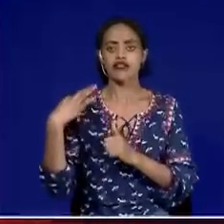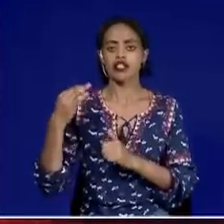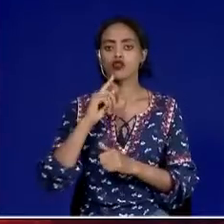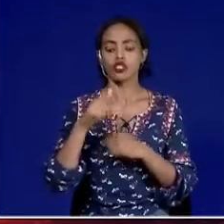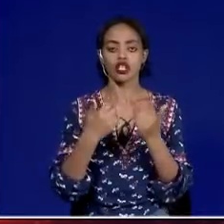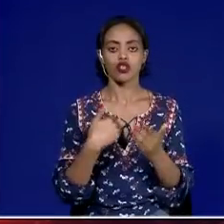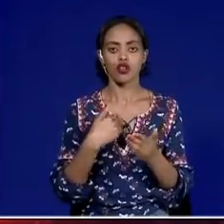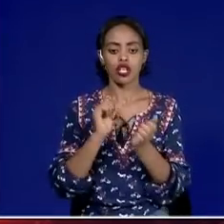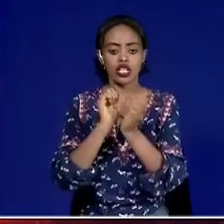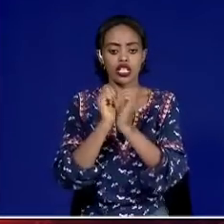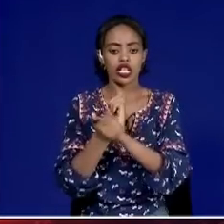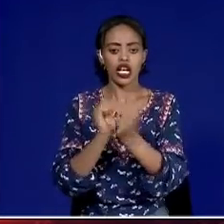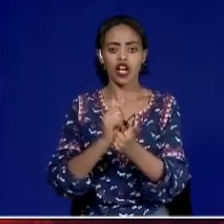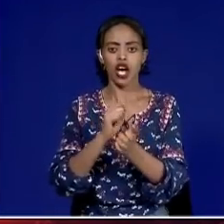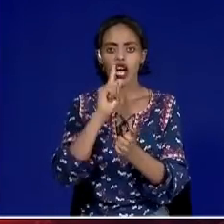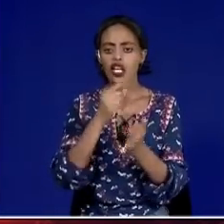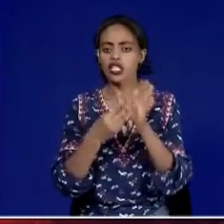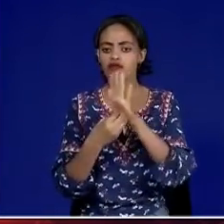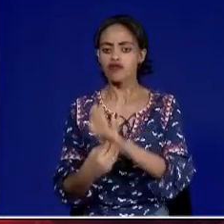ይልካደል ቀይር ለሐደ ግዜ ዲክታተር ትሎ